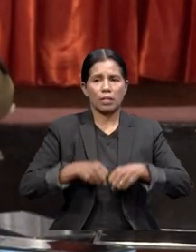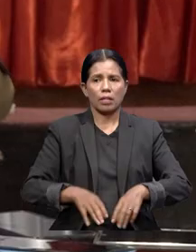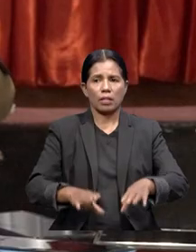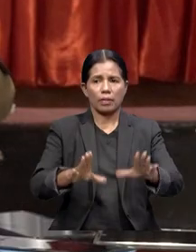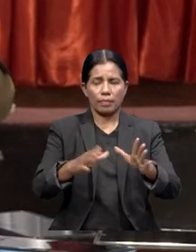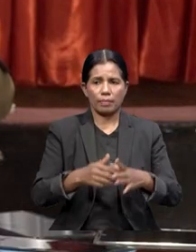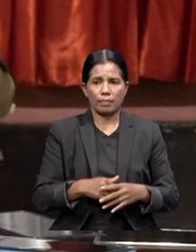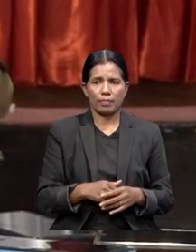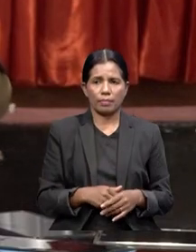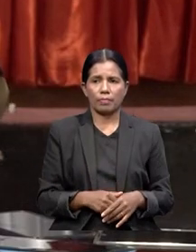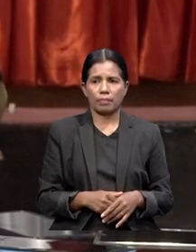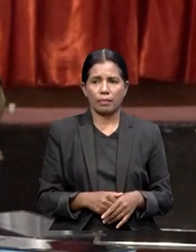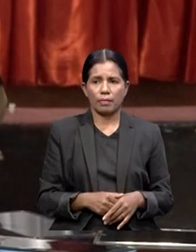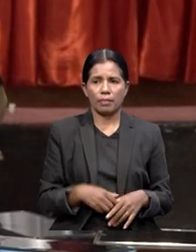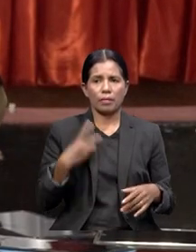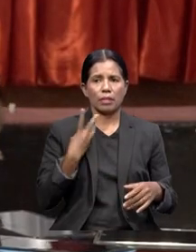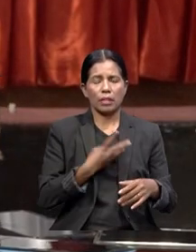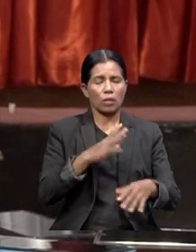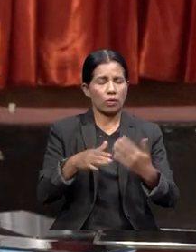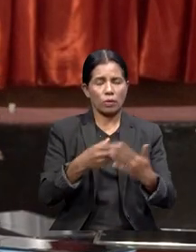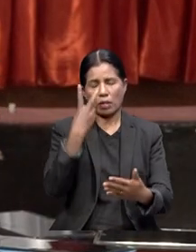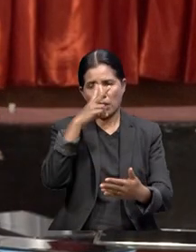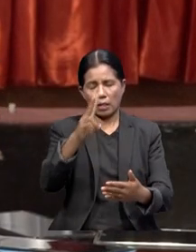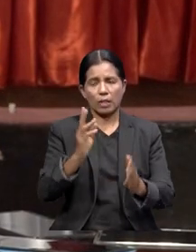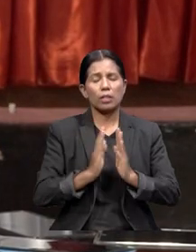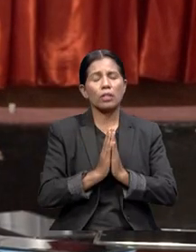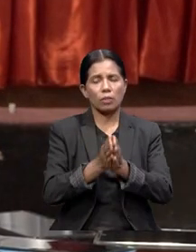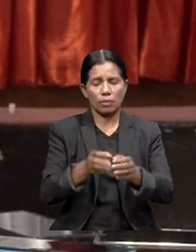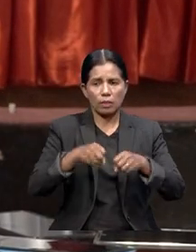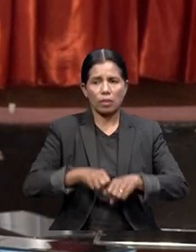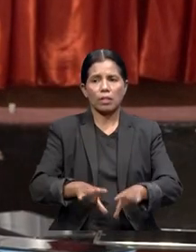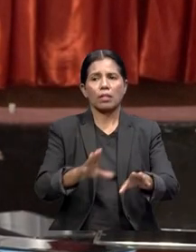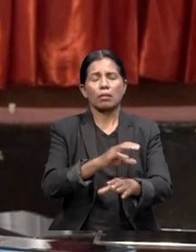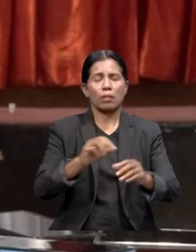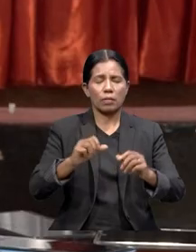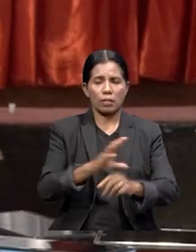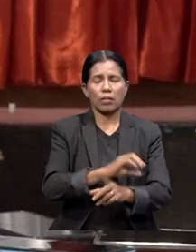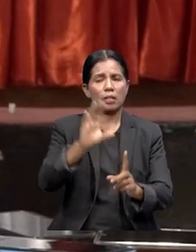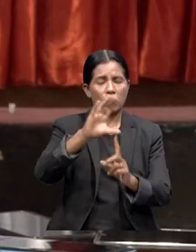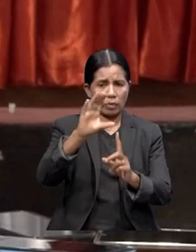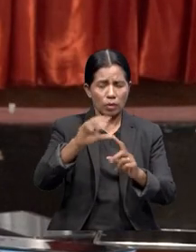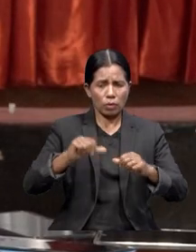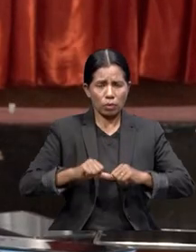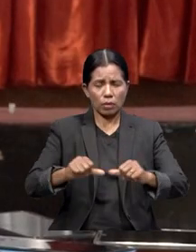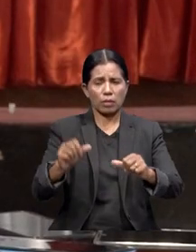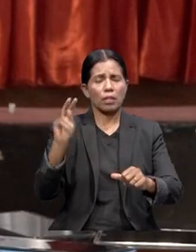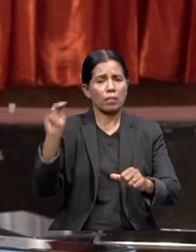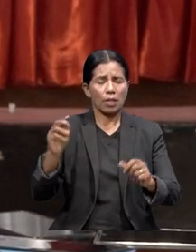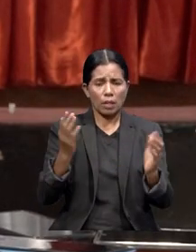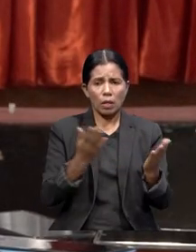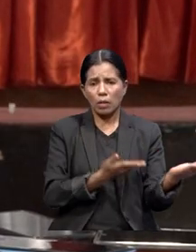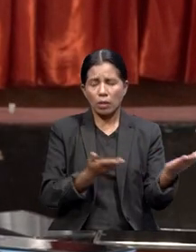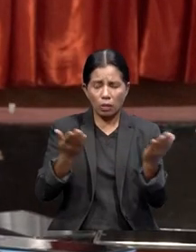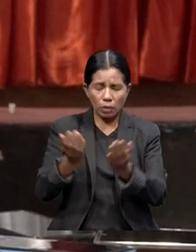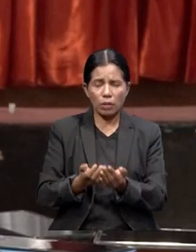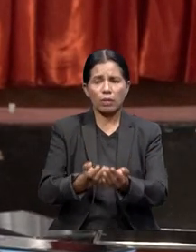fiskal. Nemak ita tarene si luku tas. Mas komandante ne si kontinua hanoi kata dia bele lori rone ba oi.